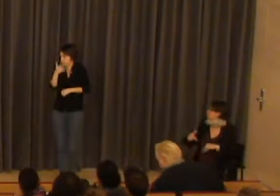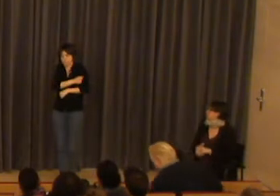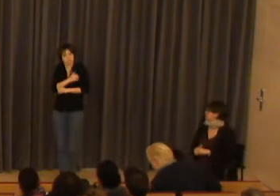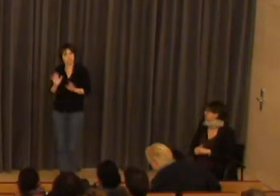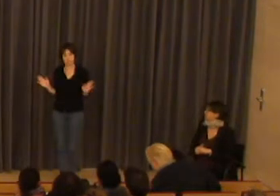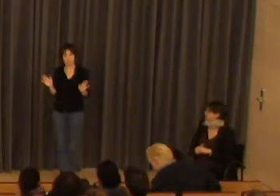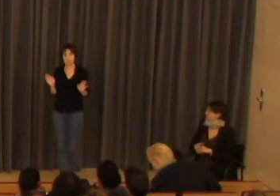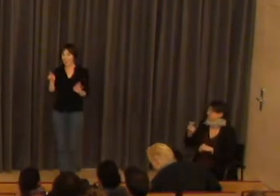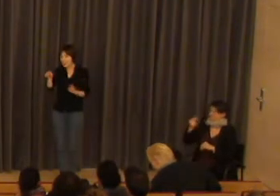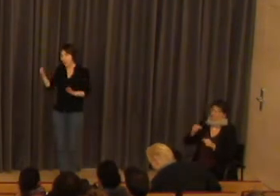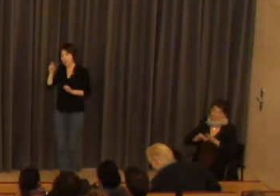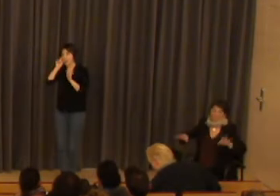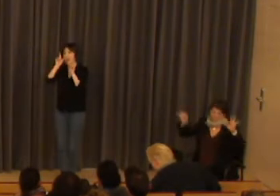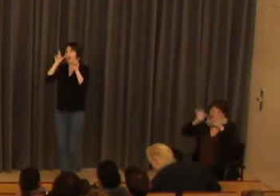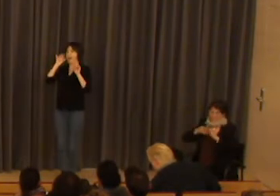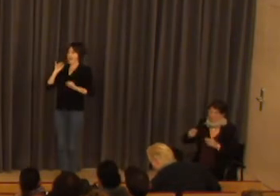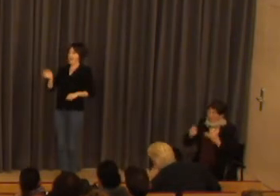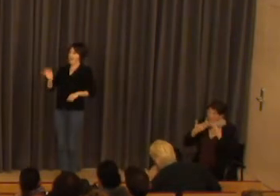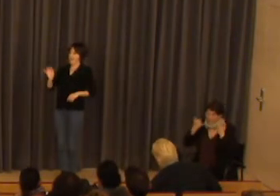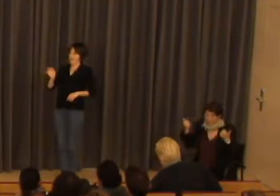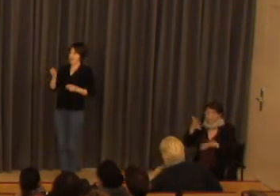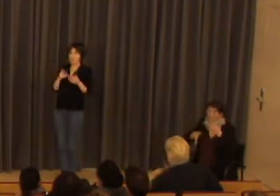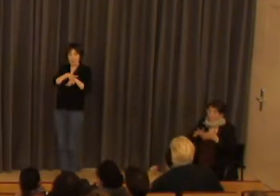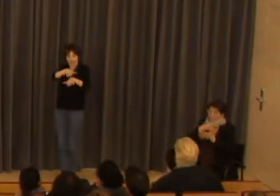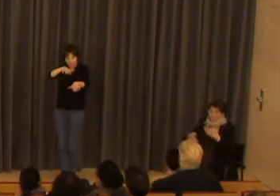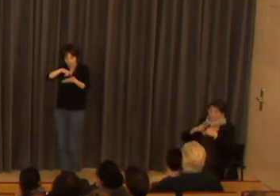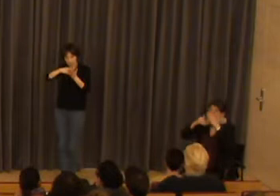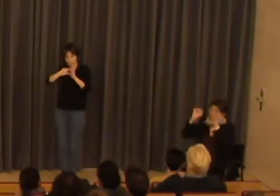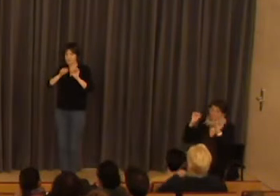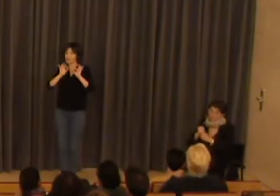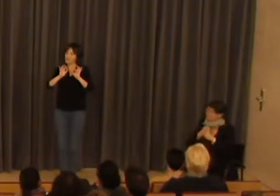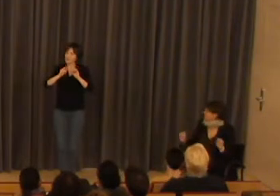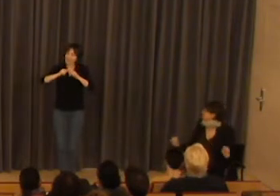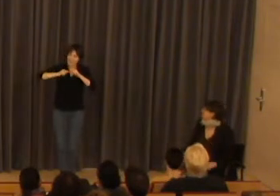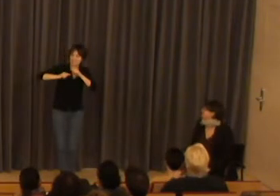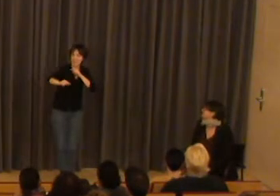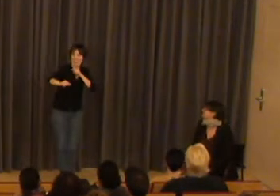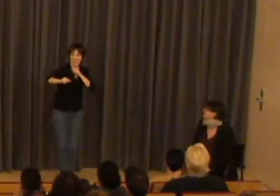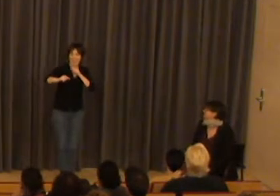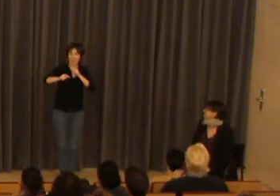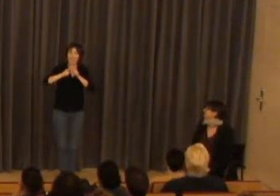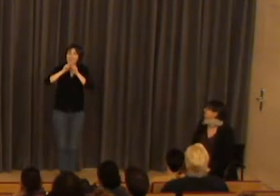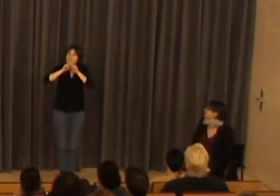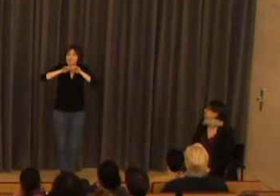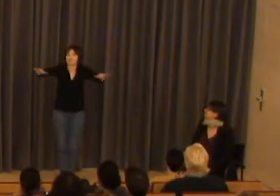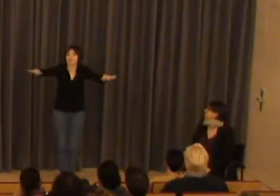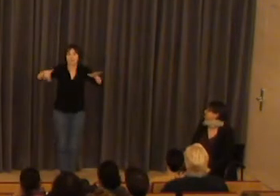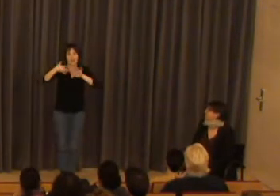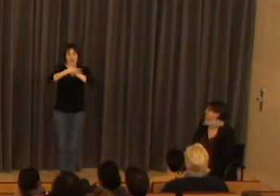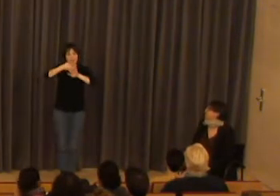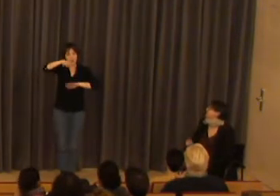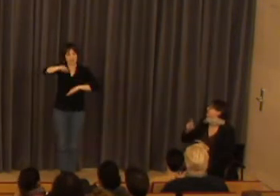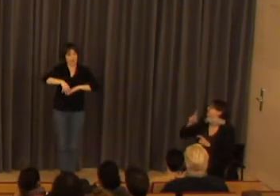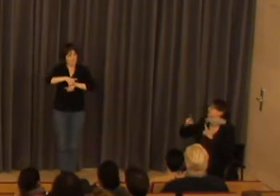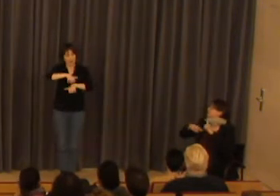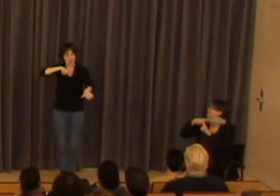n'hem de ser tots molt conscients. Bona part dels projectes de transferència i de divulgació de llengua de signes catalana que es fan a